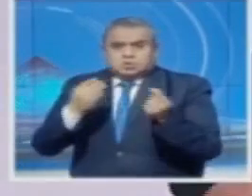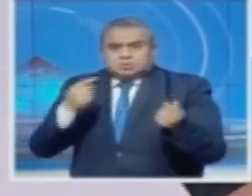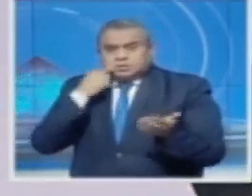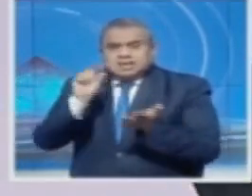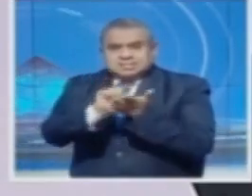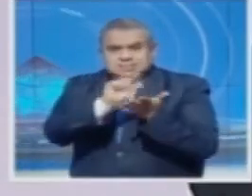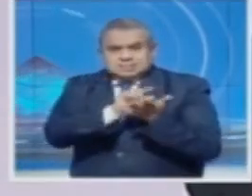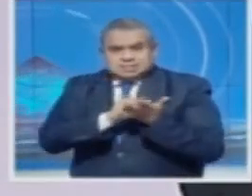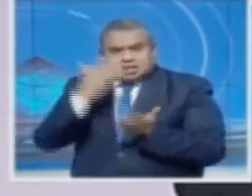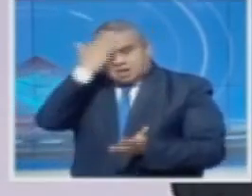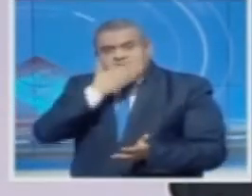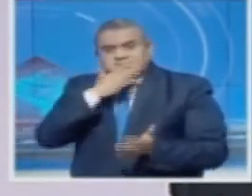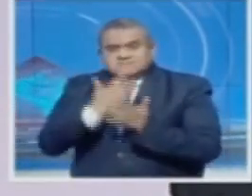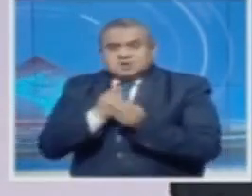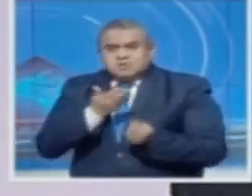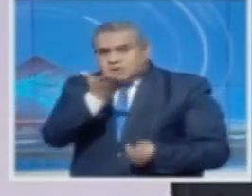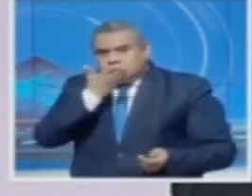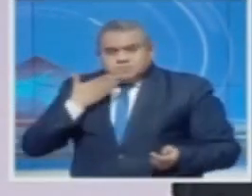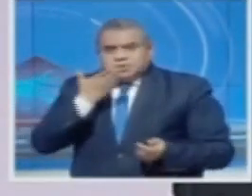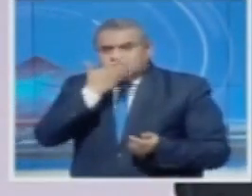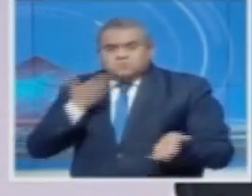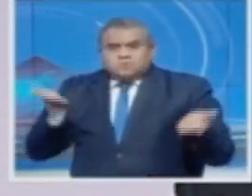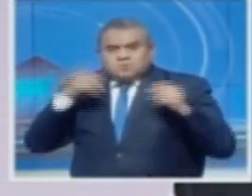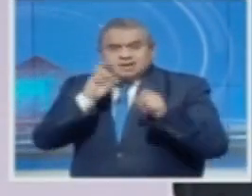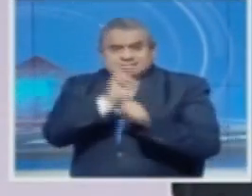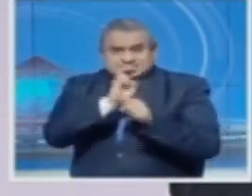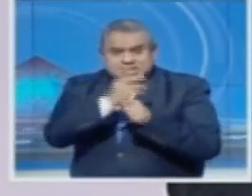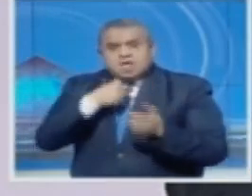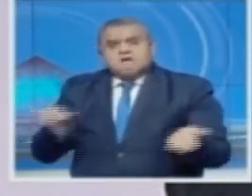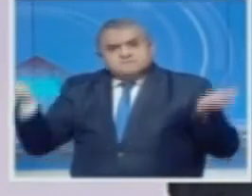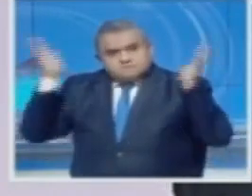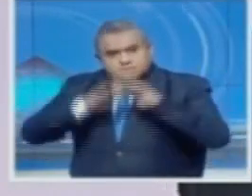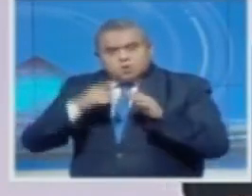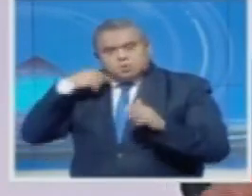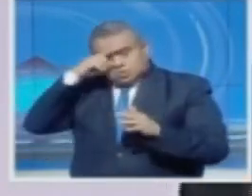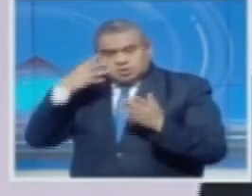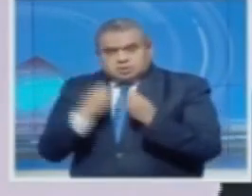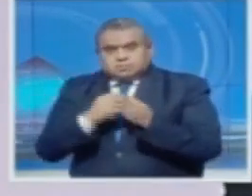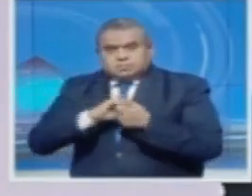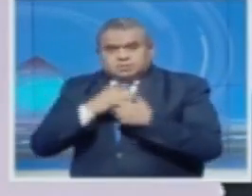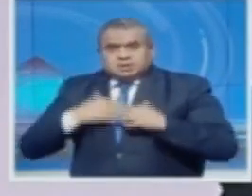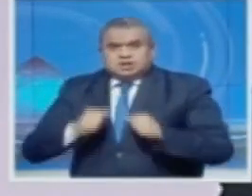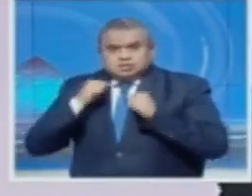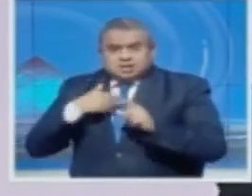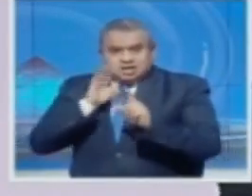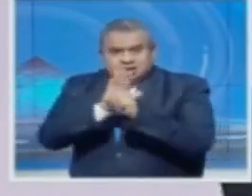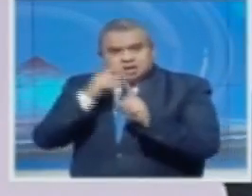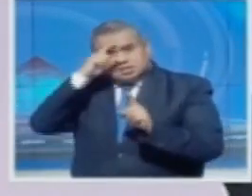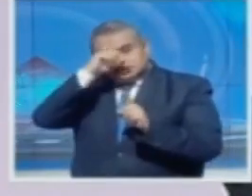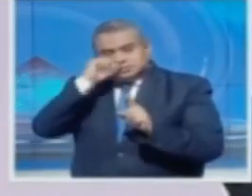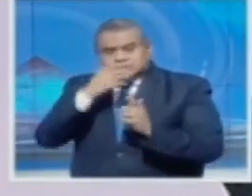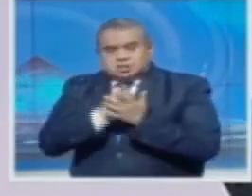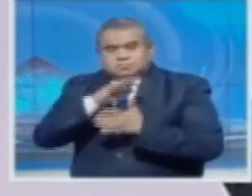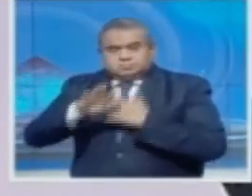الإفريقية تنفق اليوم أموالا أكثر للديون مما تنفق لخدمات الصحة لشعوبها، مع آثار